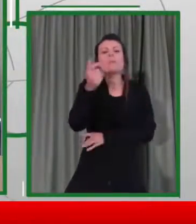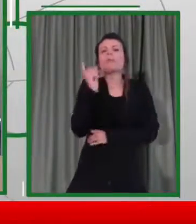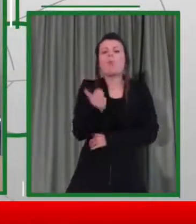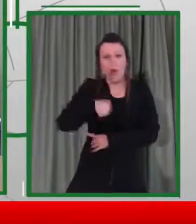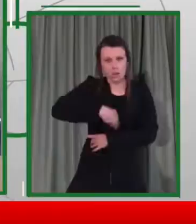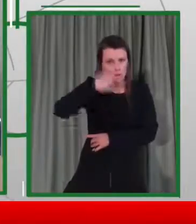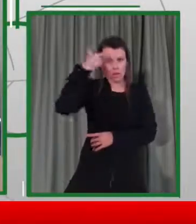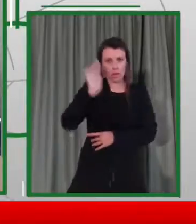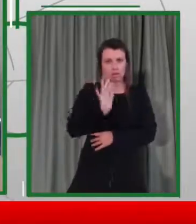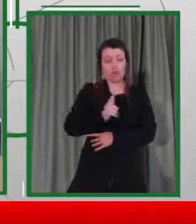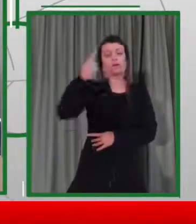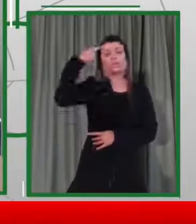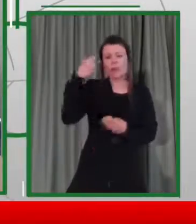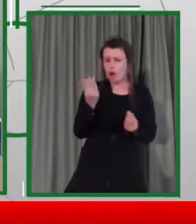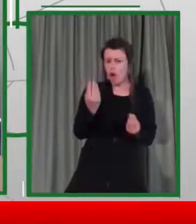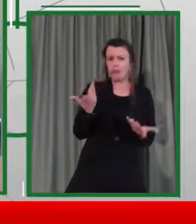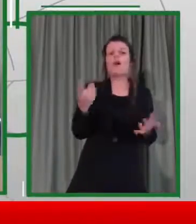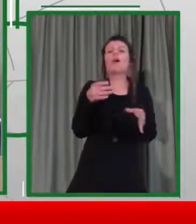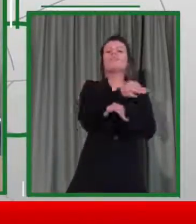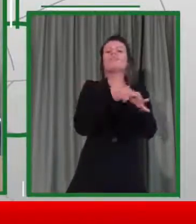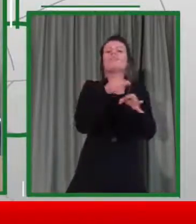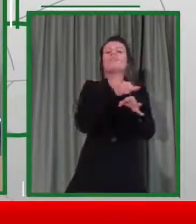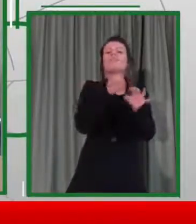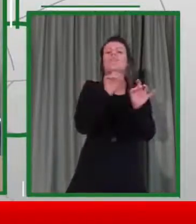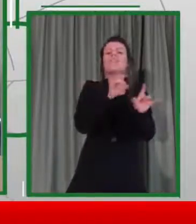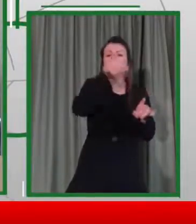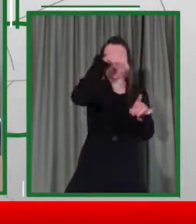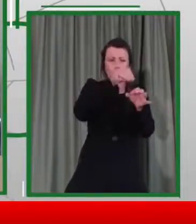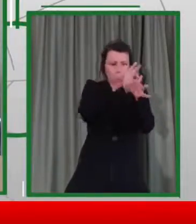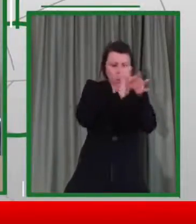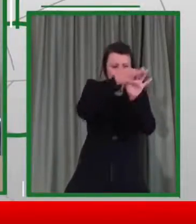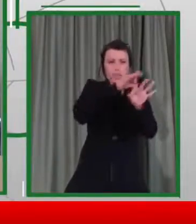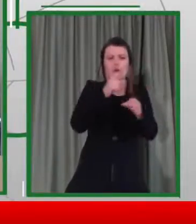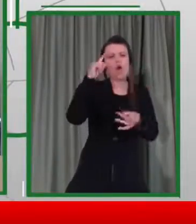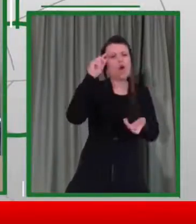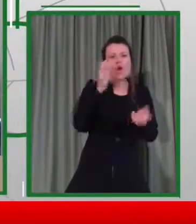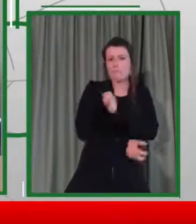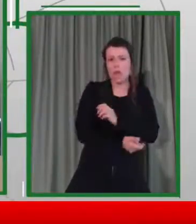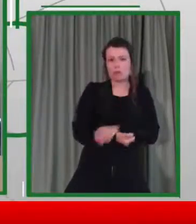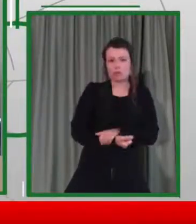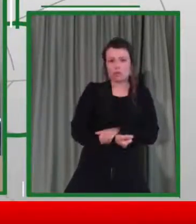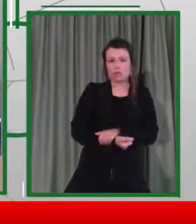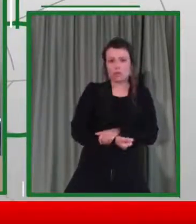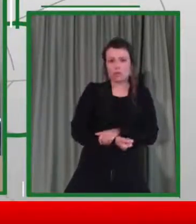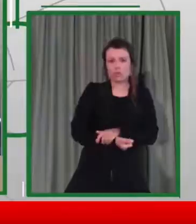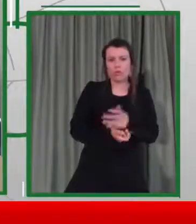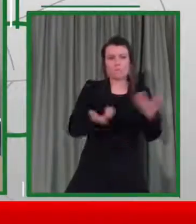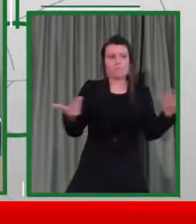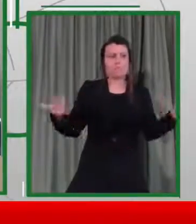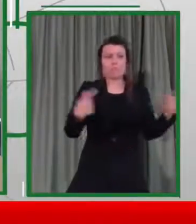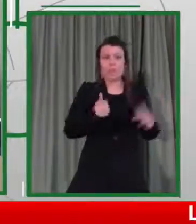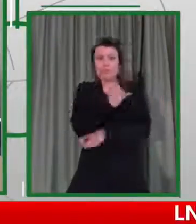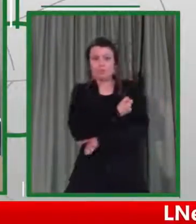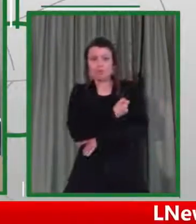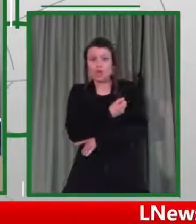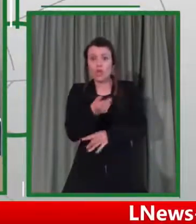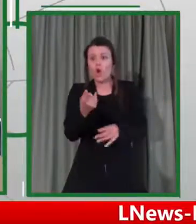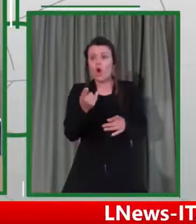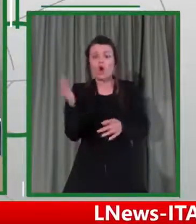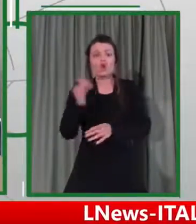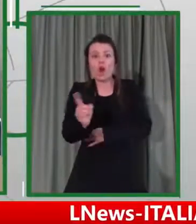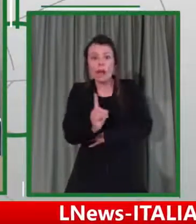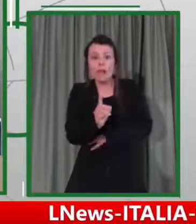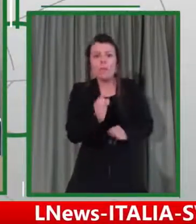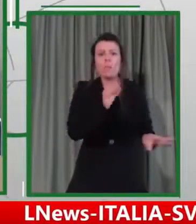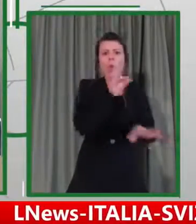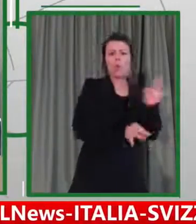complesso, quindi può darsi che riusciremo prima a curarlo bene dell'arrivo del vaccino. Ma ancora,